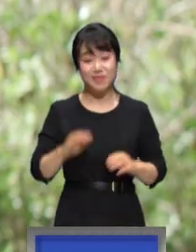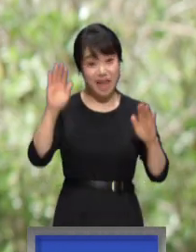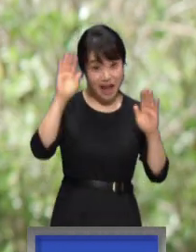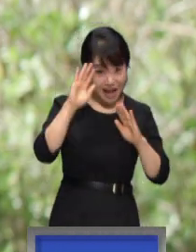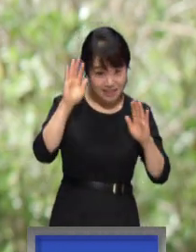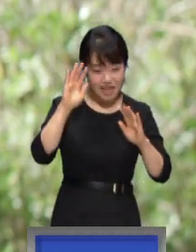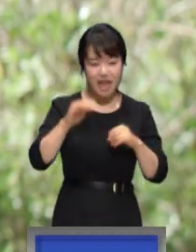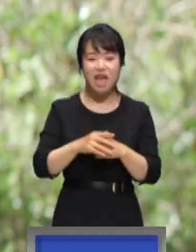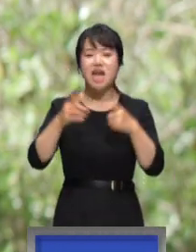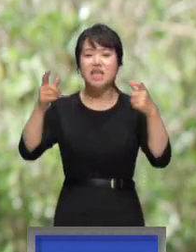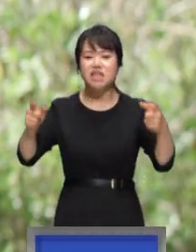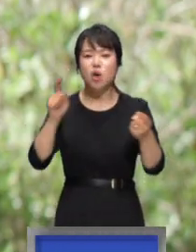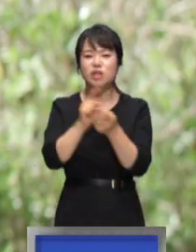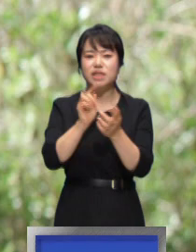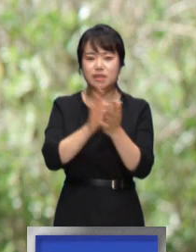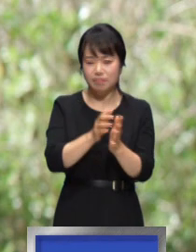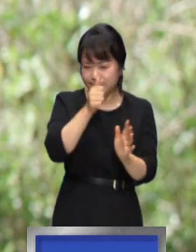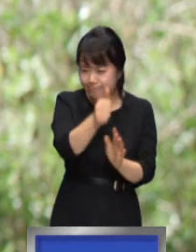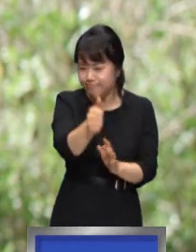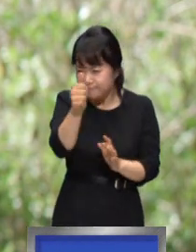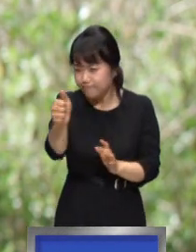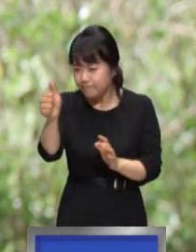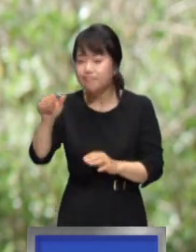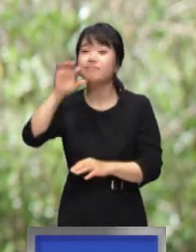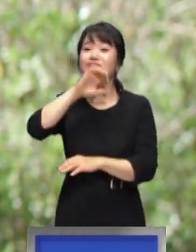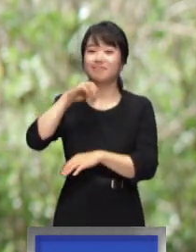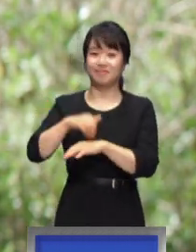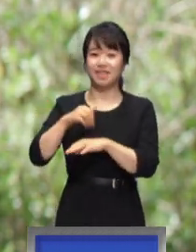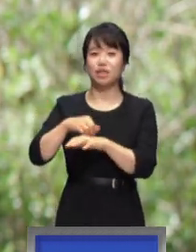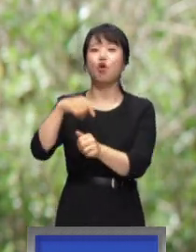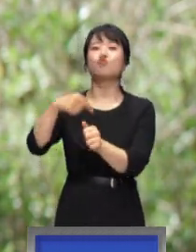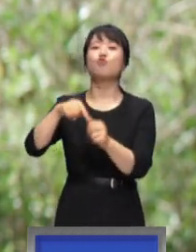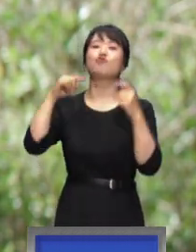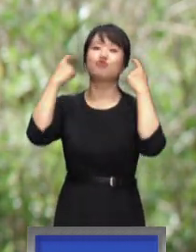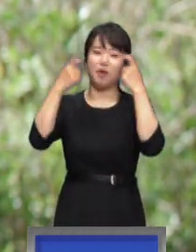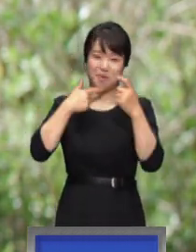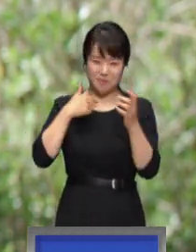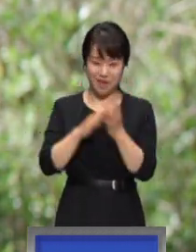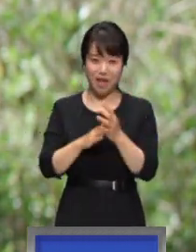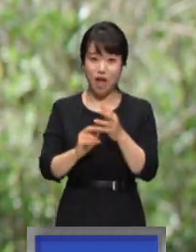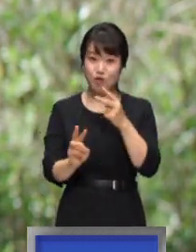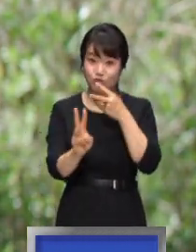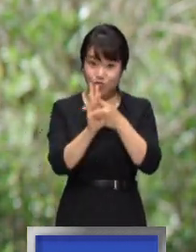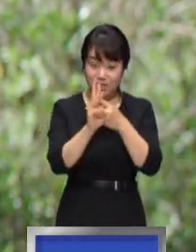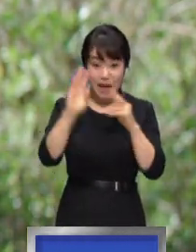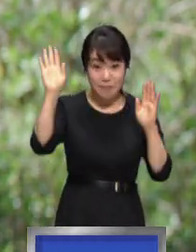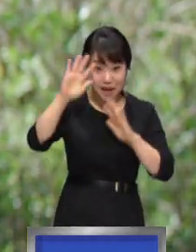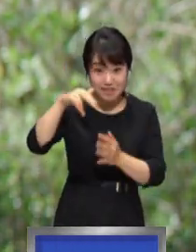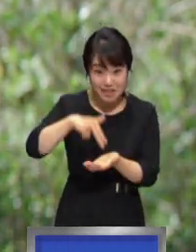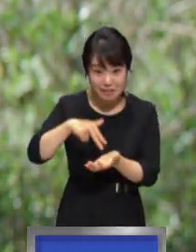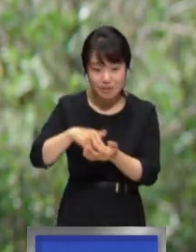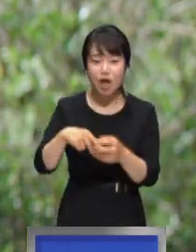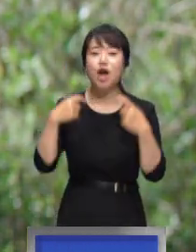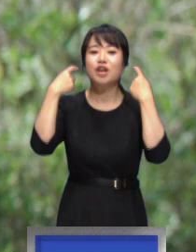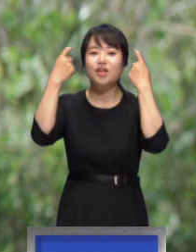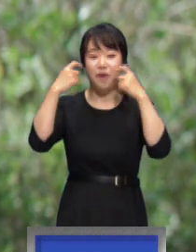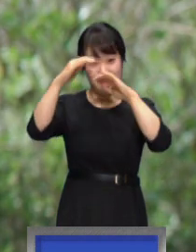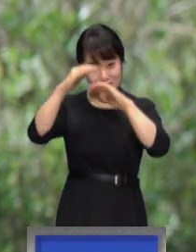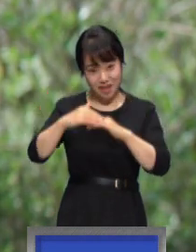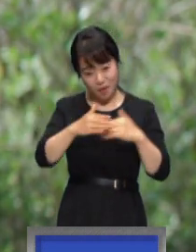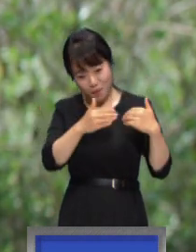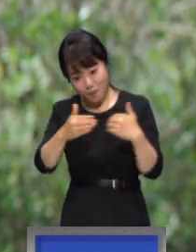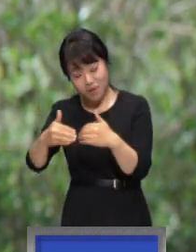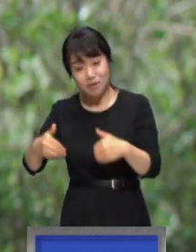학생들이 지역을 탐방하고 실습하는 교육 여행이 있습니다. 중학교 3학년 학생들의 교육 여행 과정과